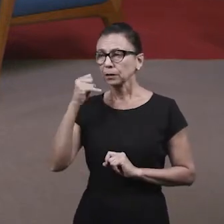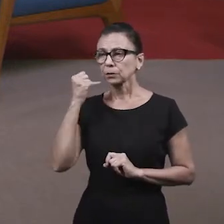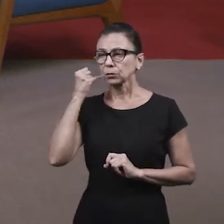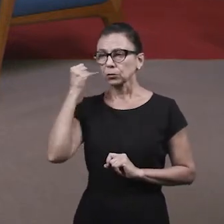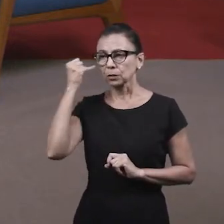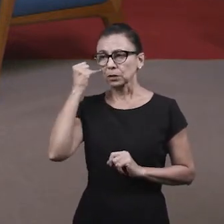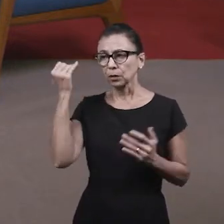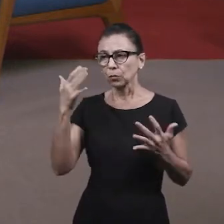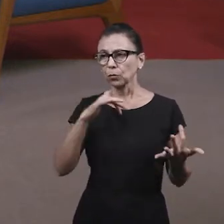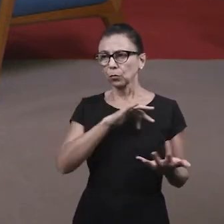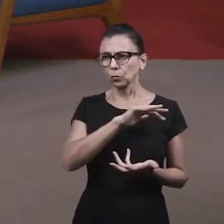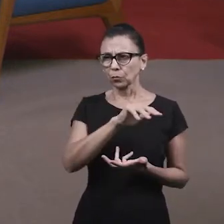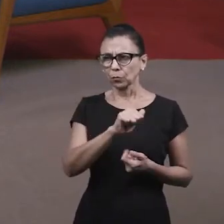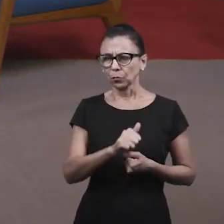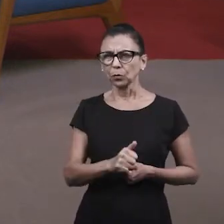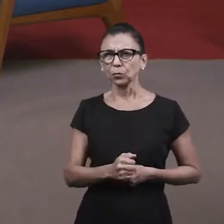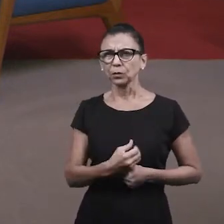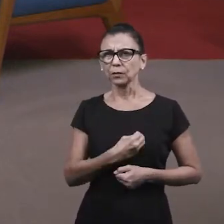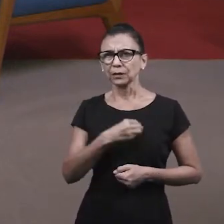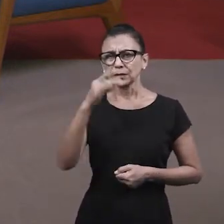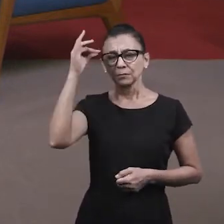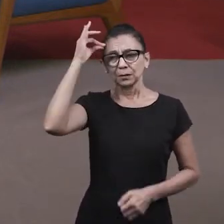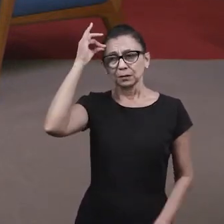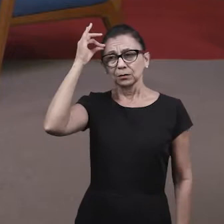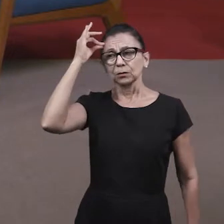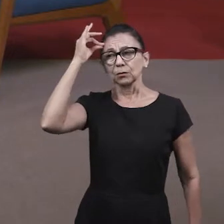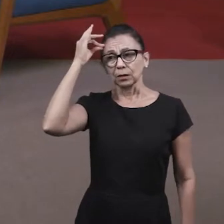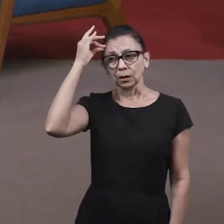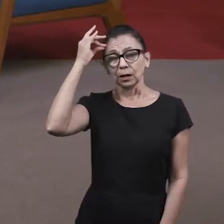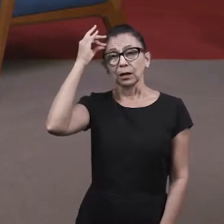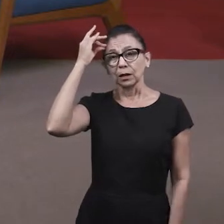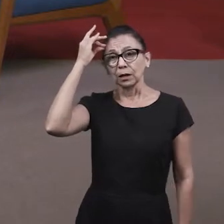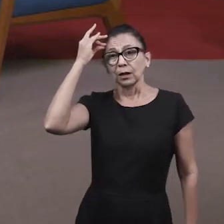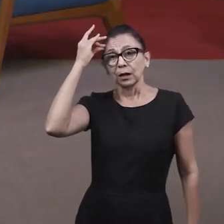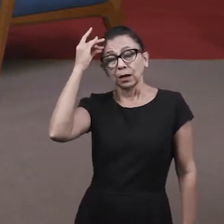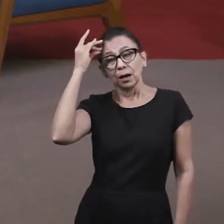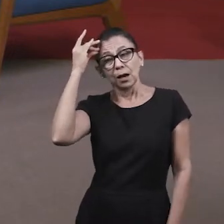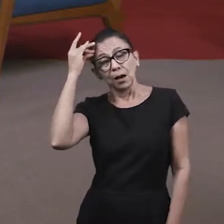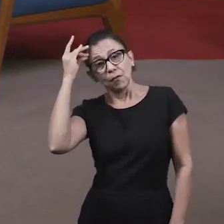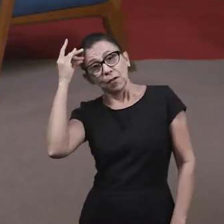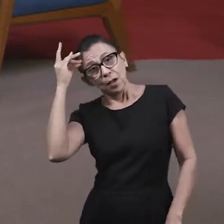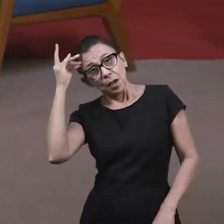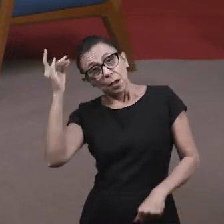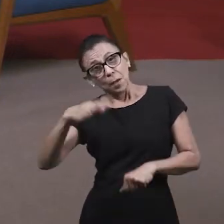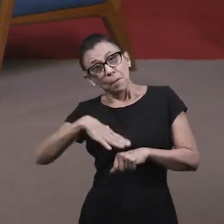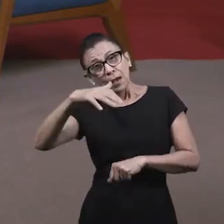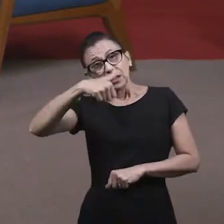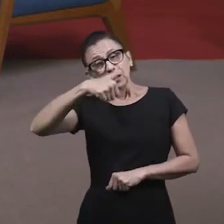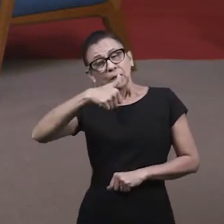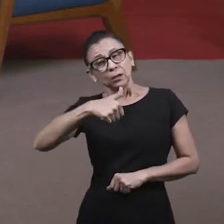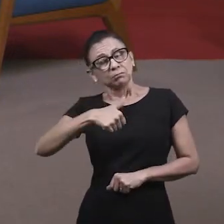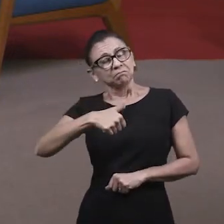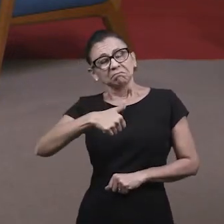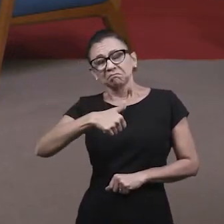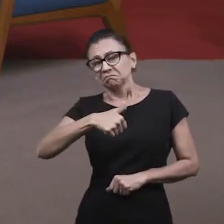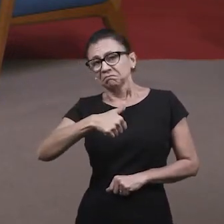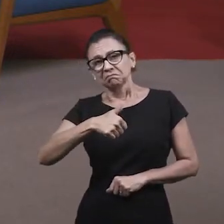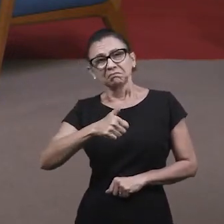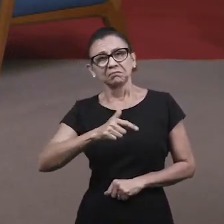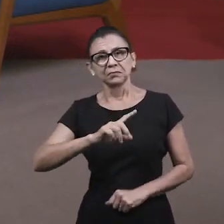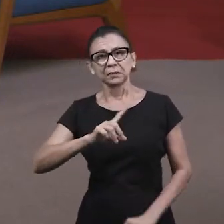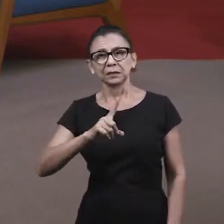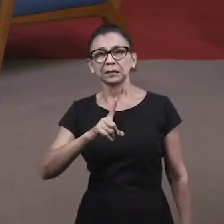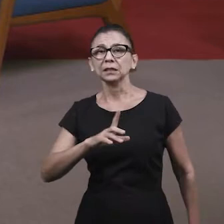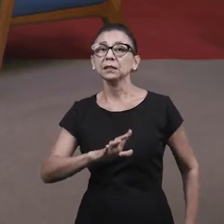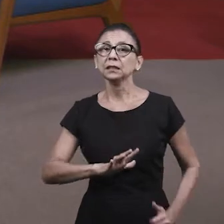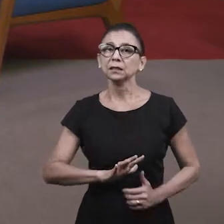important ici appeler l'attention parce que cette situation, je veux dire, spirituelle du monde ne